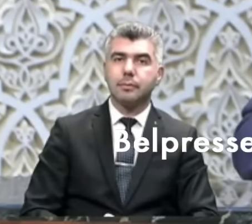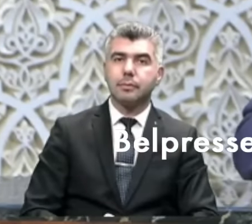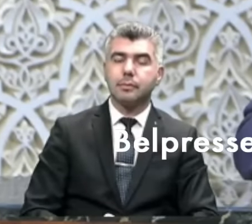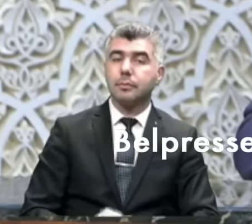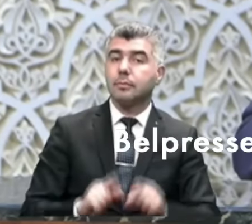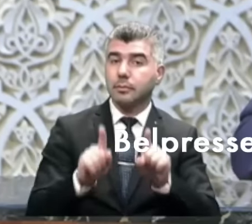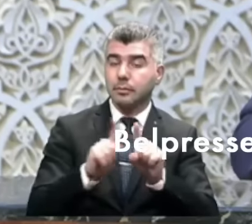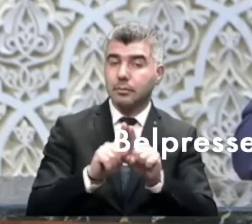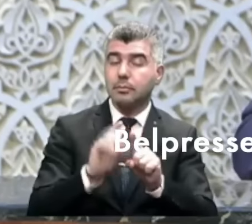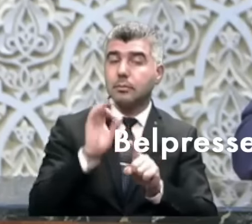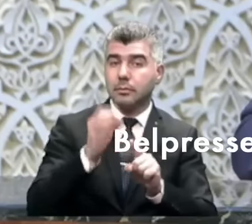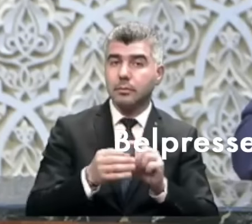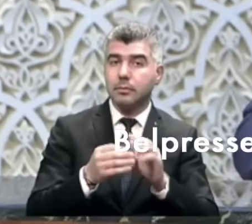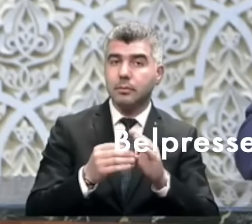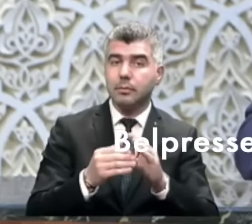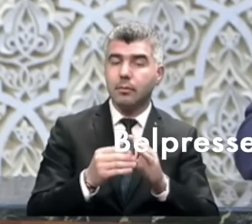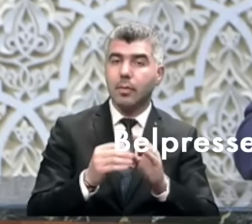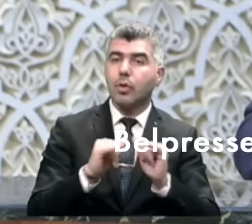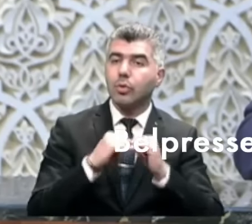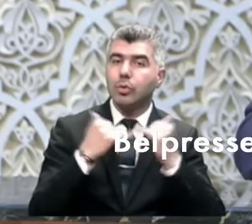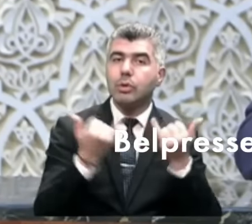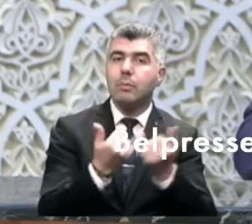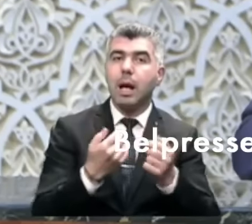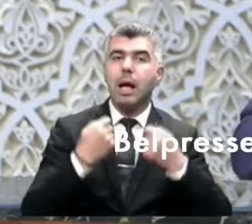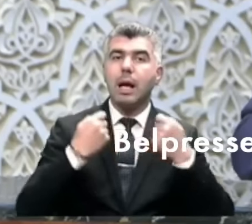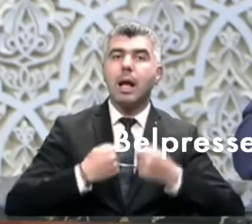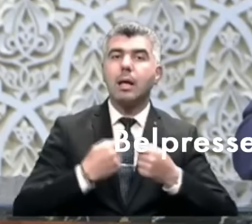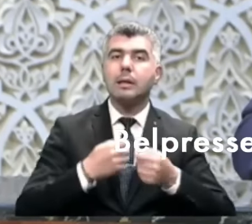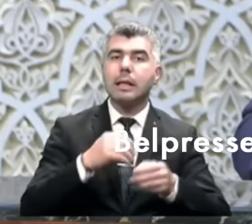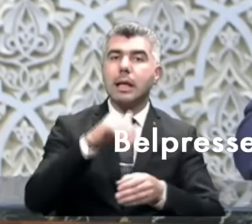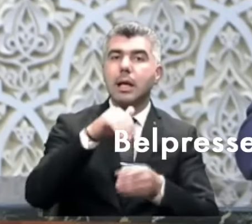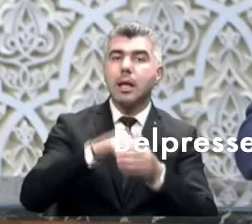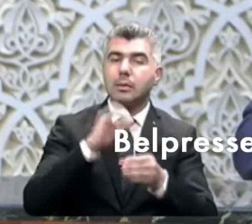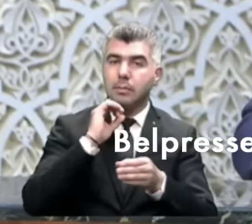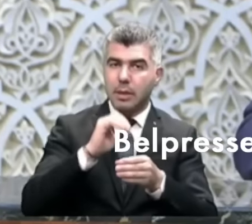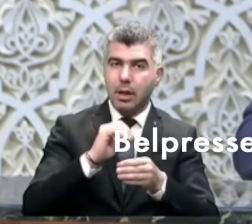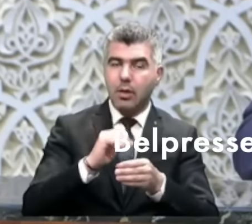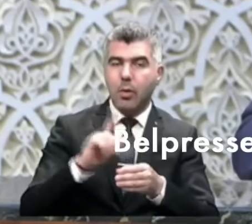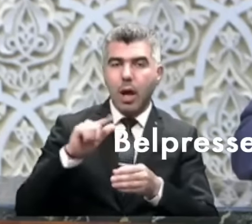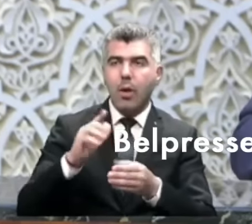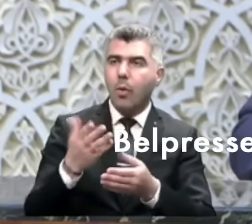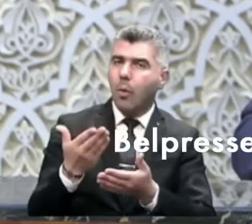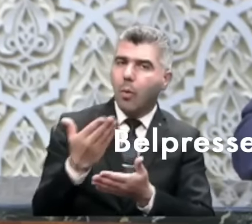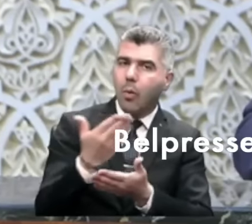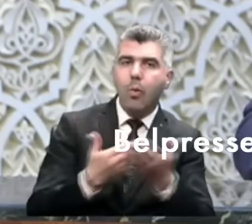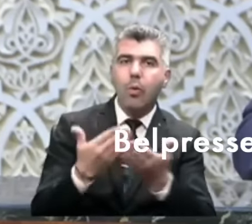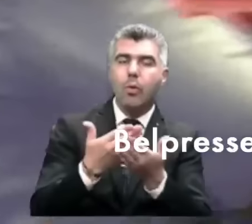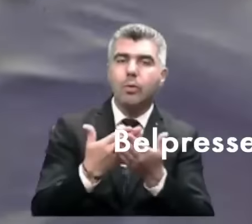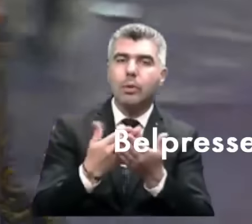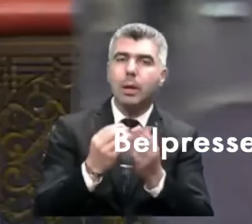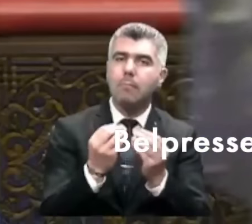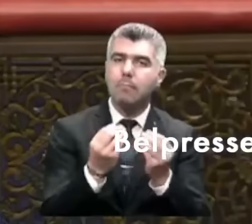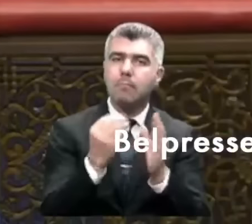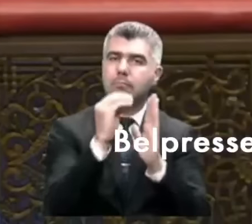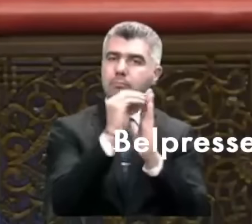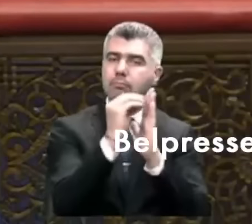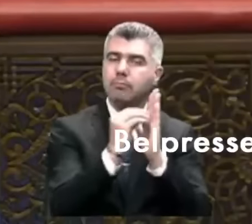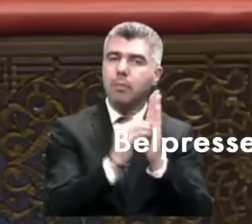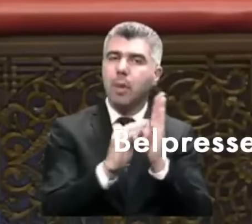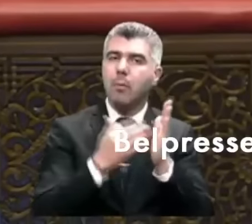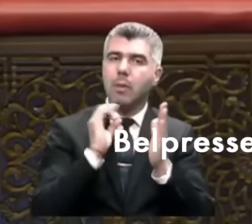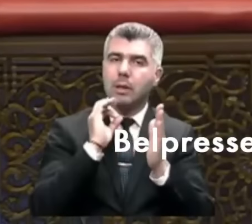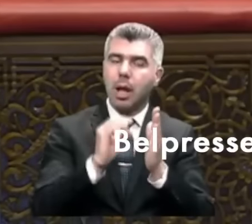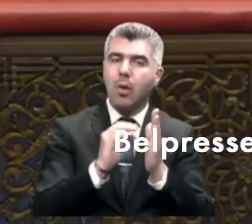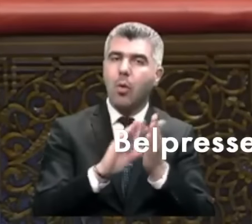يحال على ندوه الرؤساء حيث تتواجد كافه مكونات المجلس لتقليب النصوص